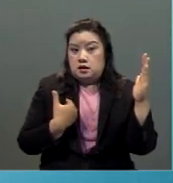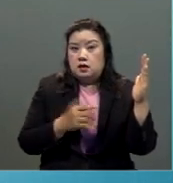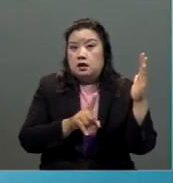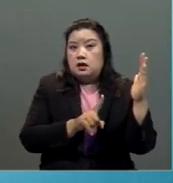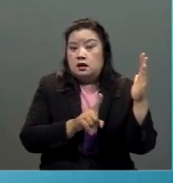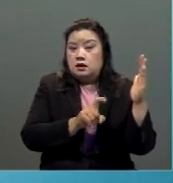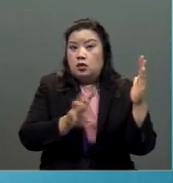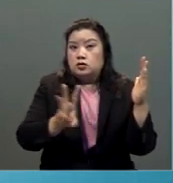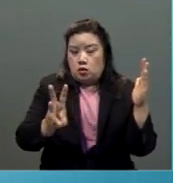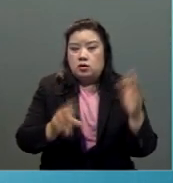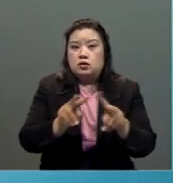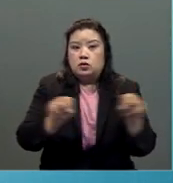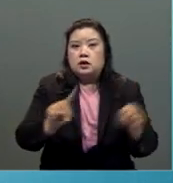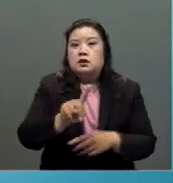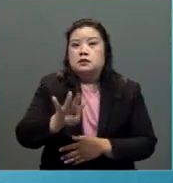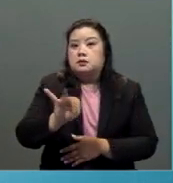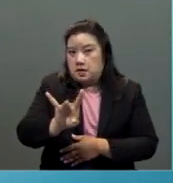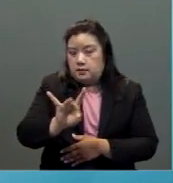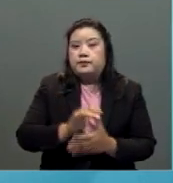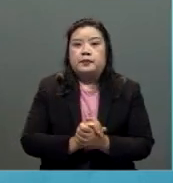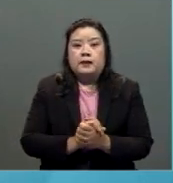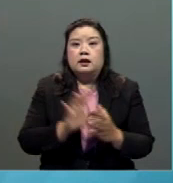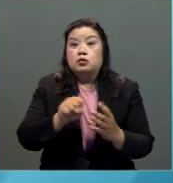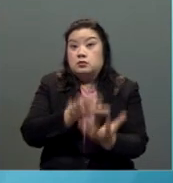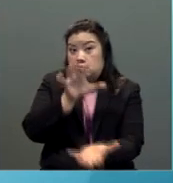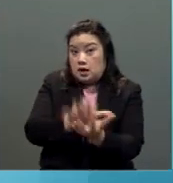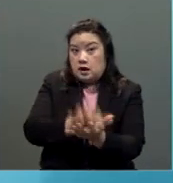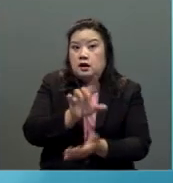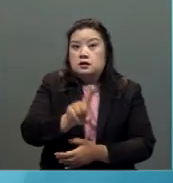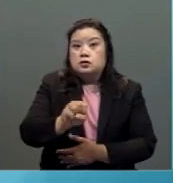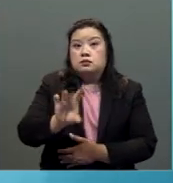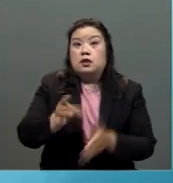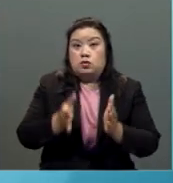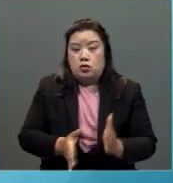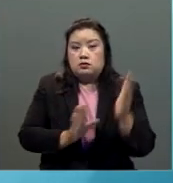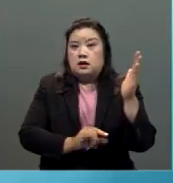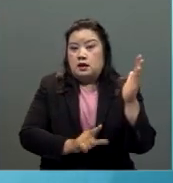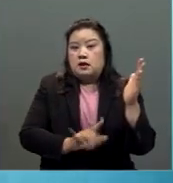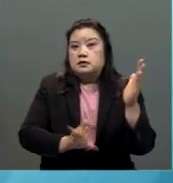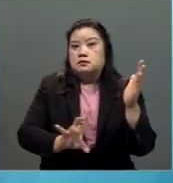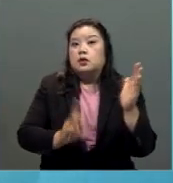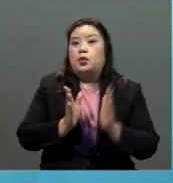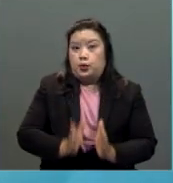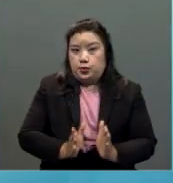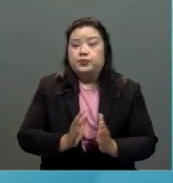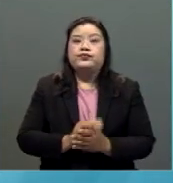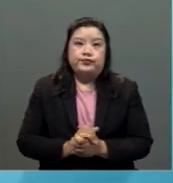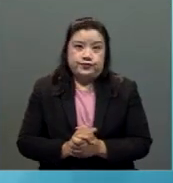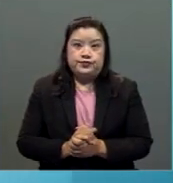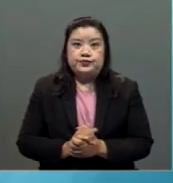166นนทบุรี148แล้วก็สมุทรปราการ108นะครับยะลา77นะครับท่านผู้ชมครับ